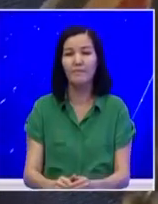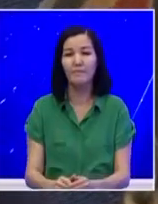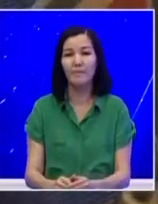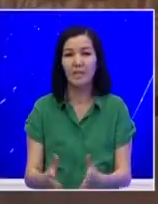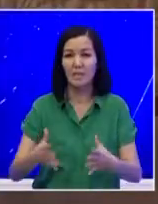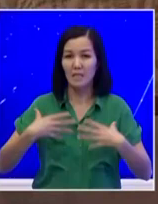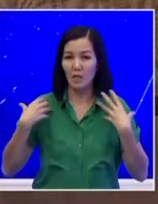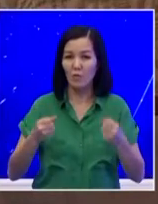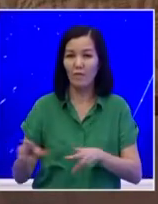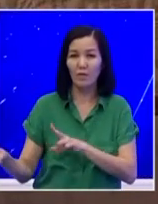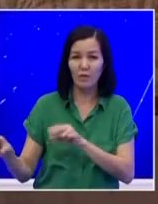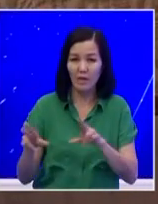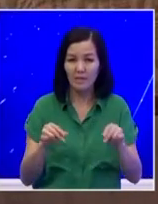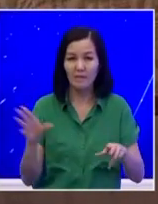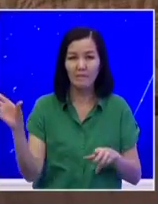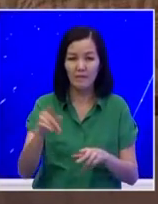всей молодежи